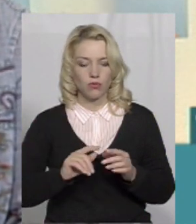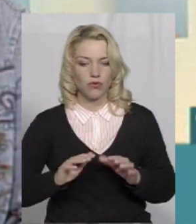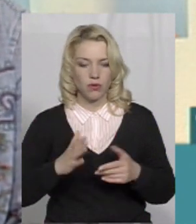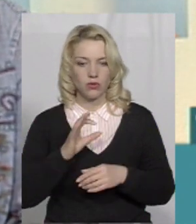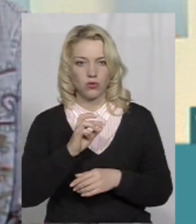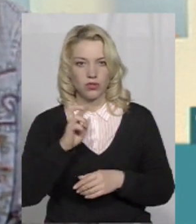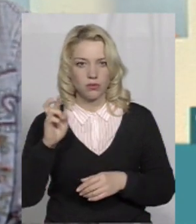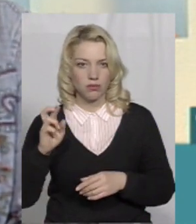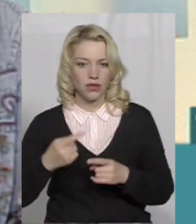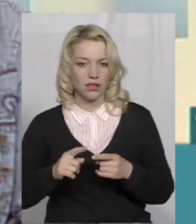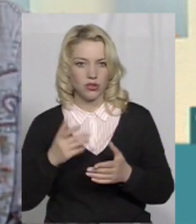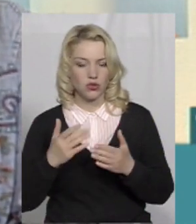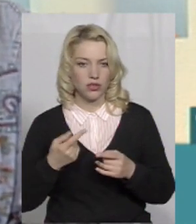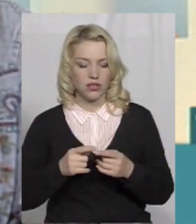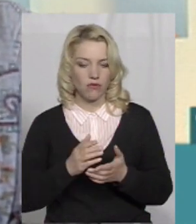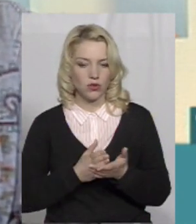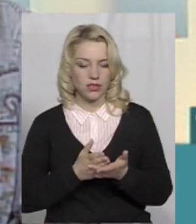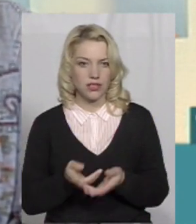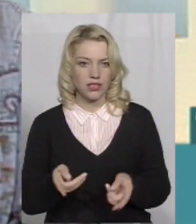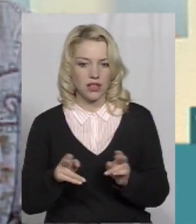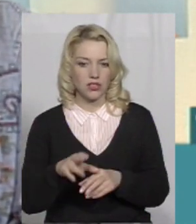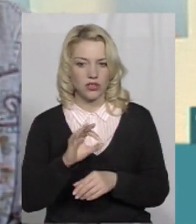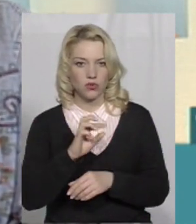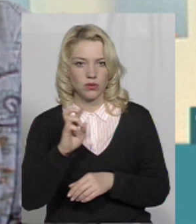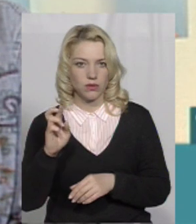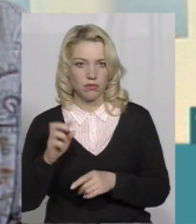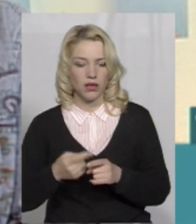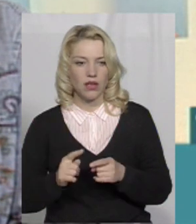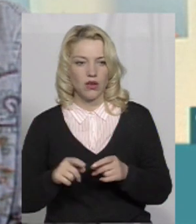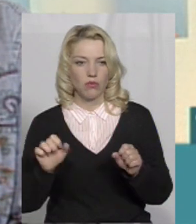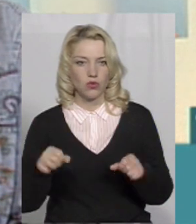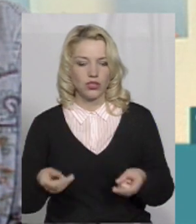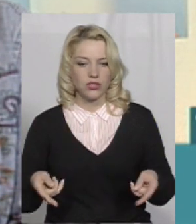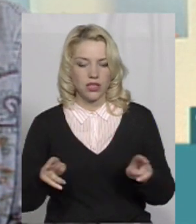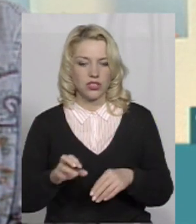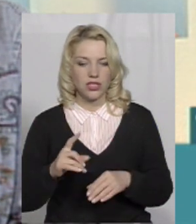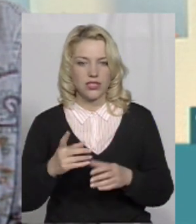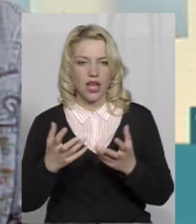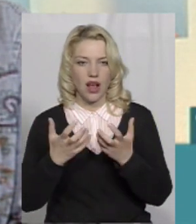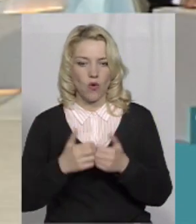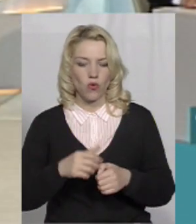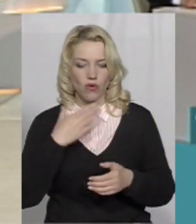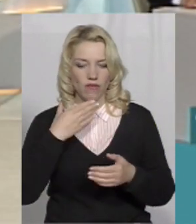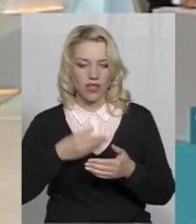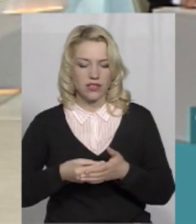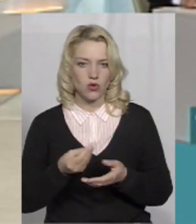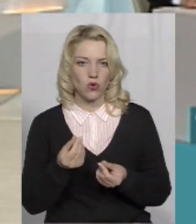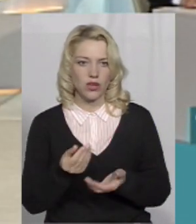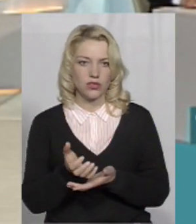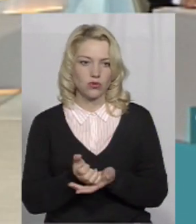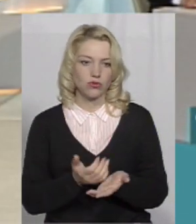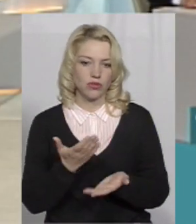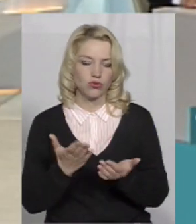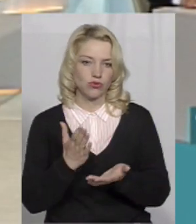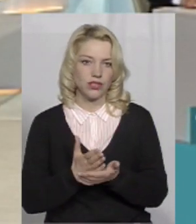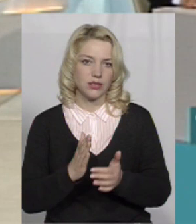ОСББ, якщо ця функція залишається за ОСББ, може здійснюватись або за рахунок власного ресурсу, якщо є